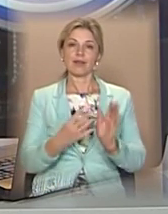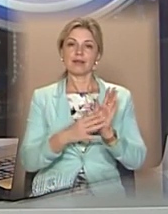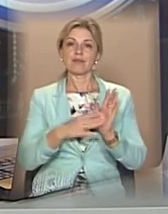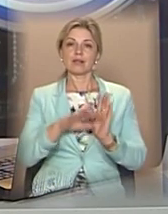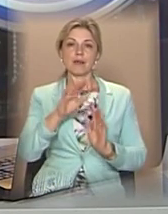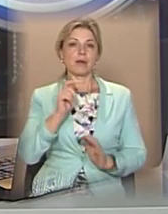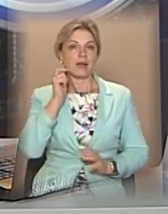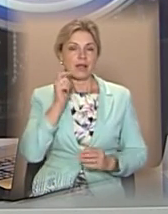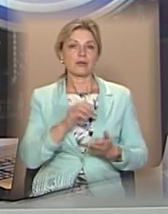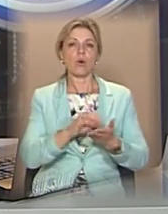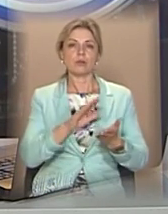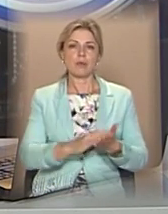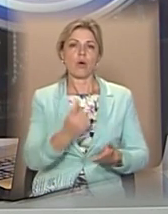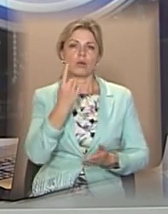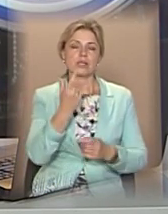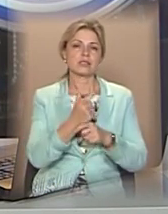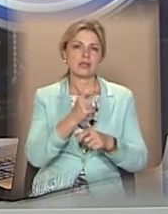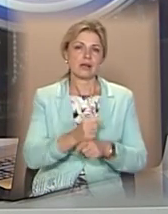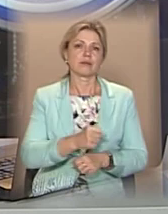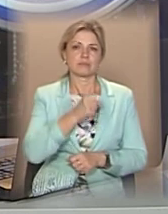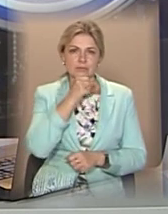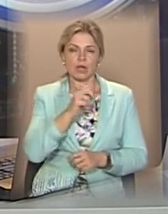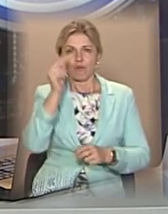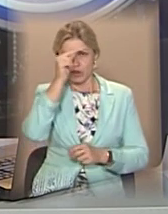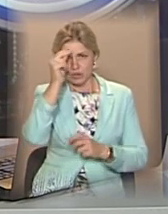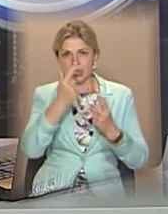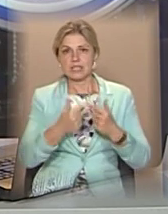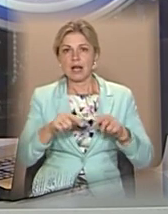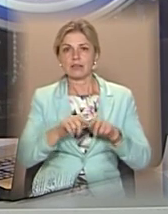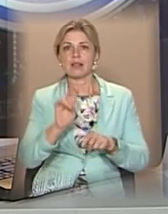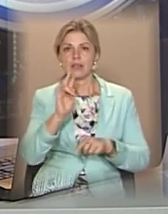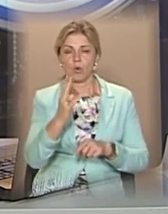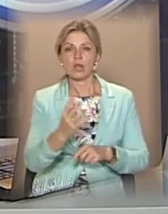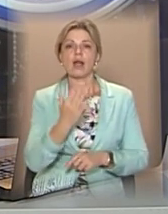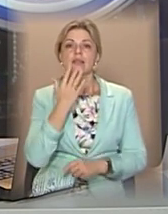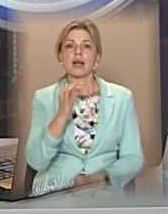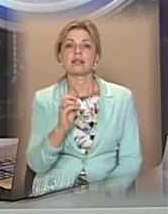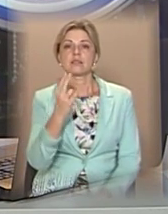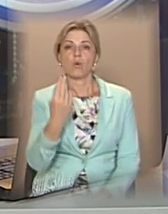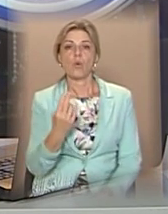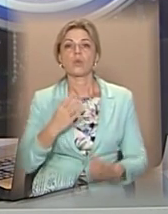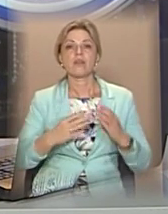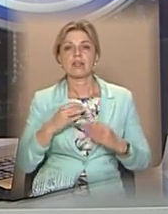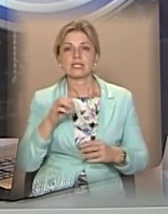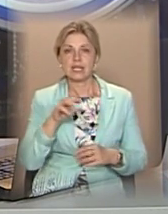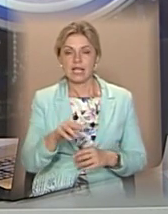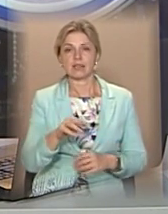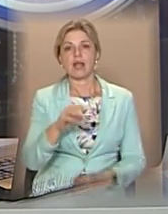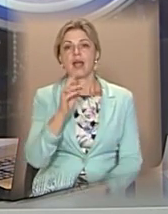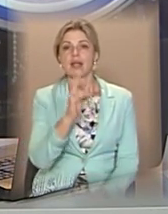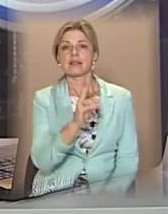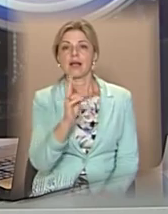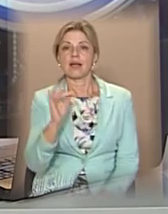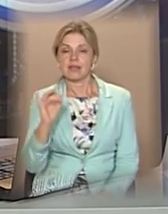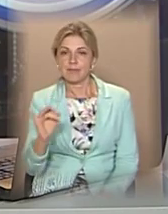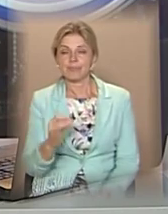95 років відзначив один з найстарших вищих навчальних закладів Миколаєва – Національний університет імені адмірала Макарова. З цієї